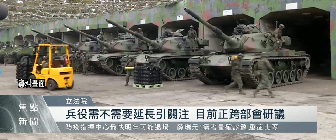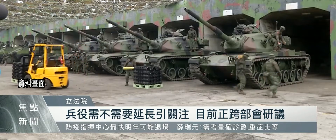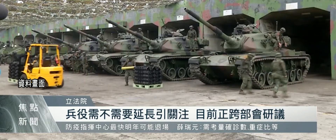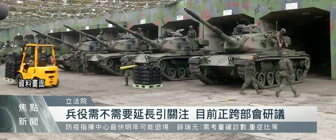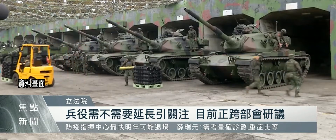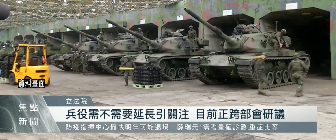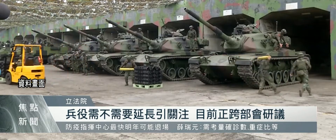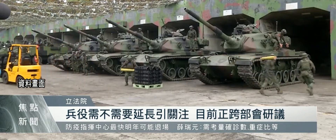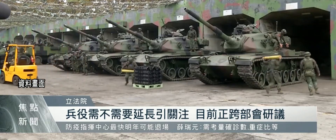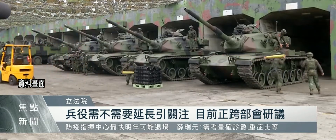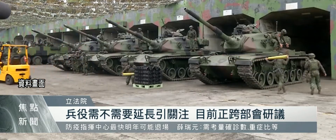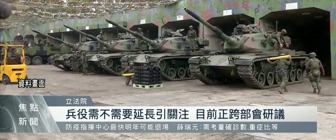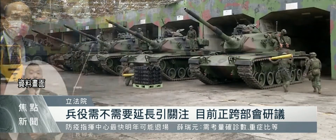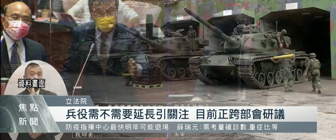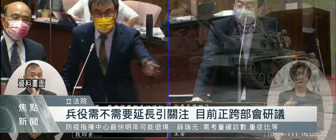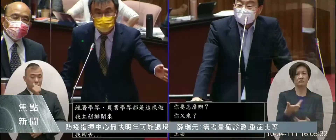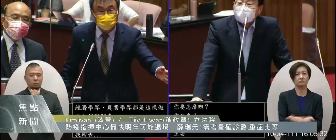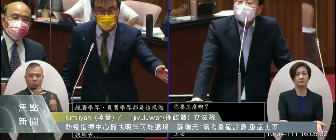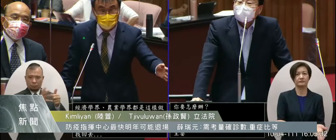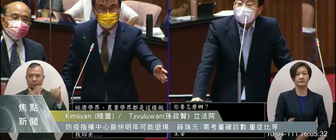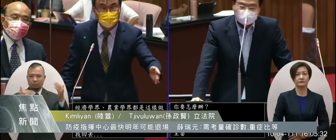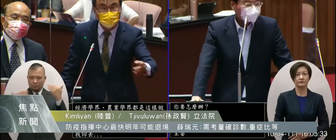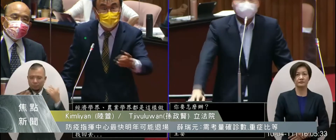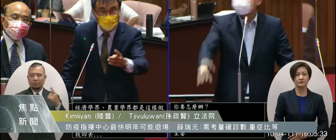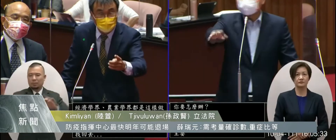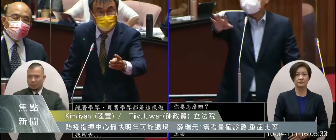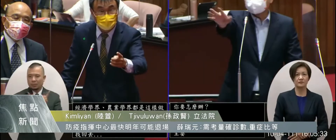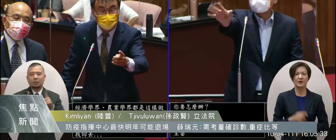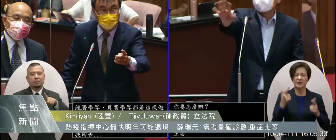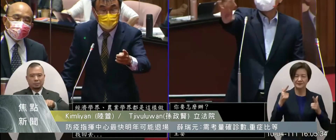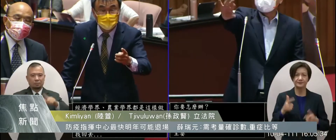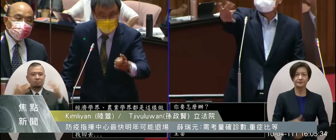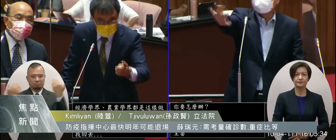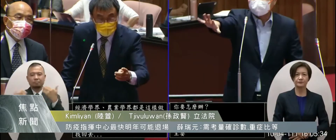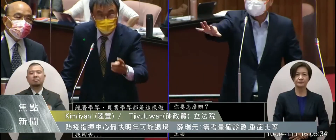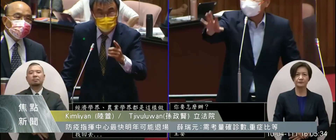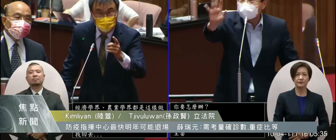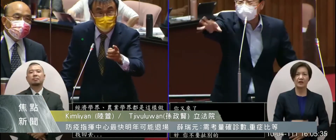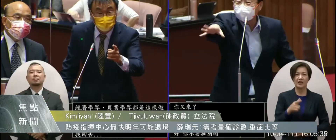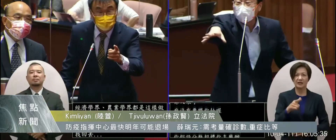钱都花在刀口上。有志新闻，林亮提供录晚立法院采访报道。